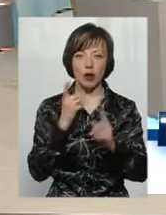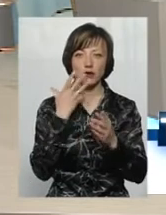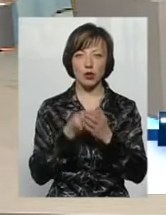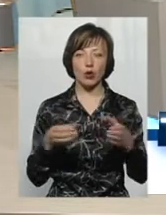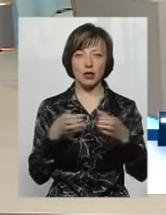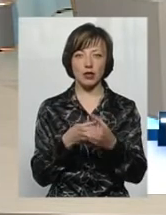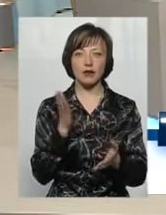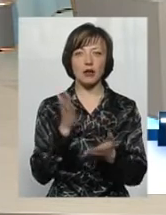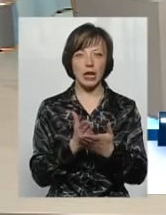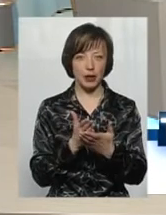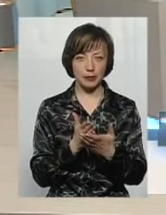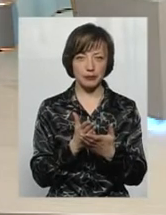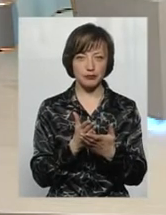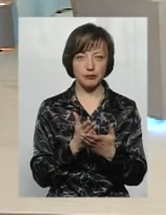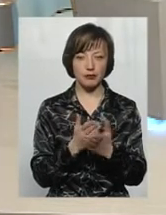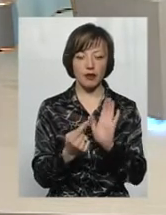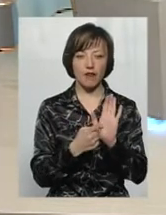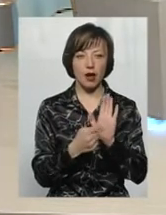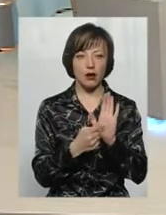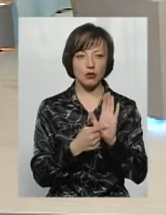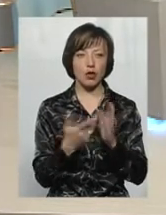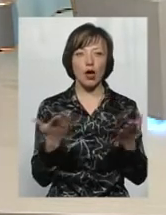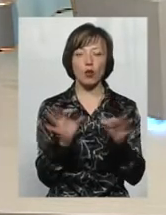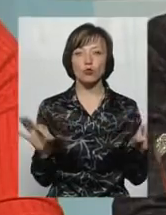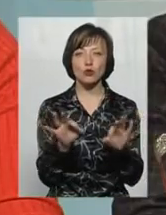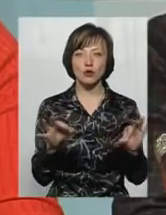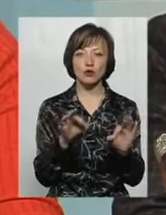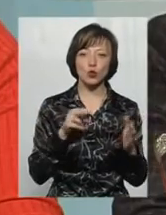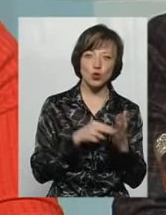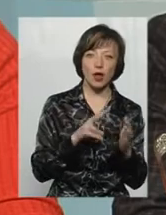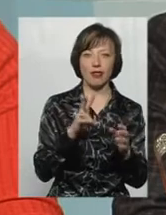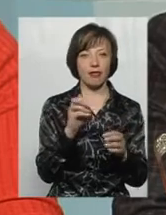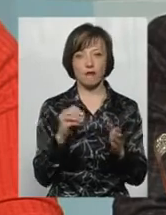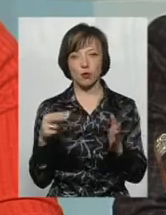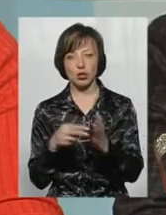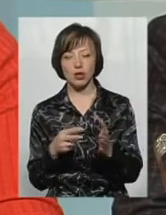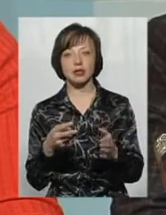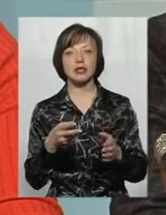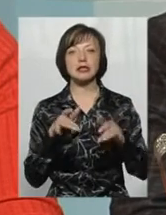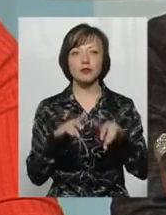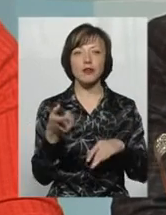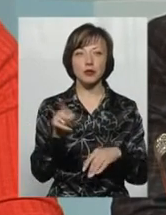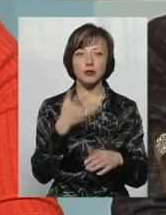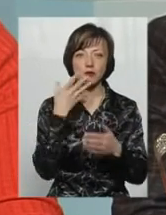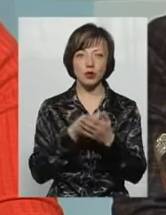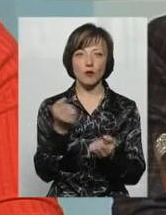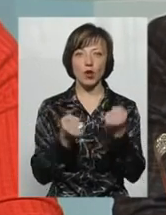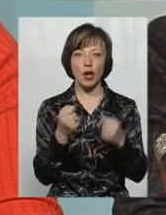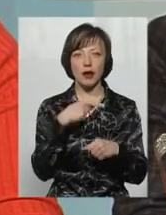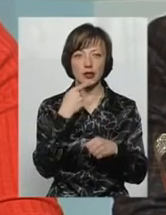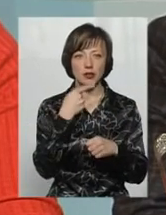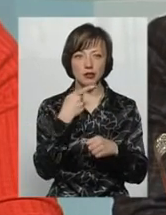колективів, звичайно, їм вказують, на яку музику включати, не включати. Справа в тому, що, наприклад, я своїм водіям кажу, що вони